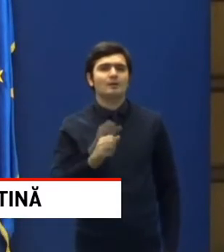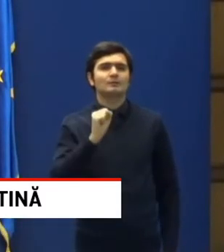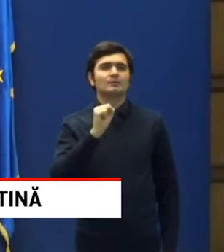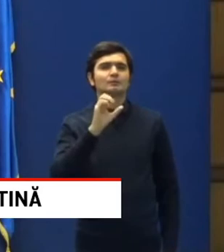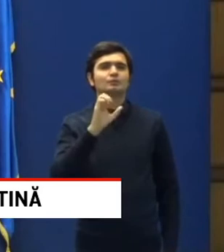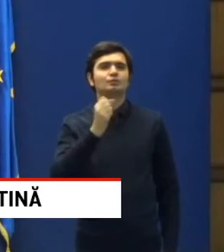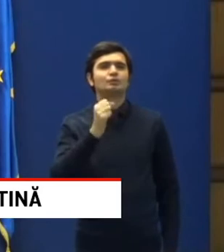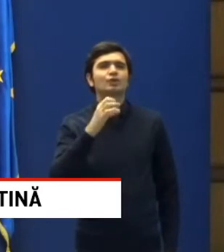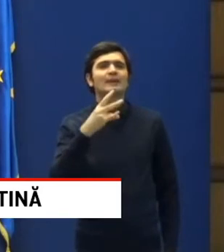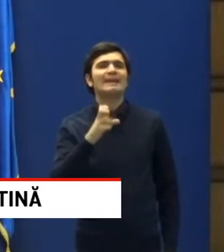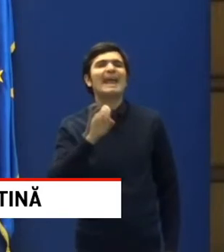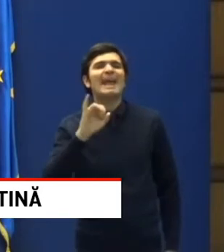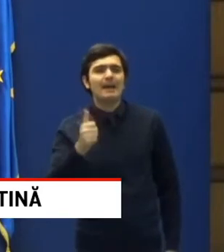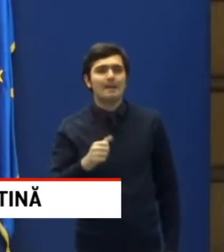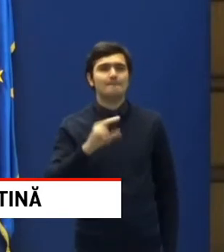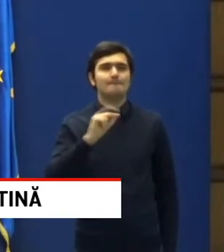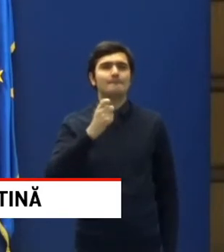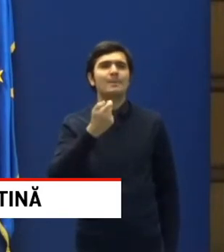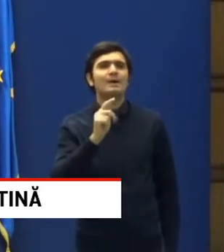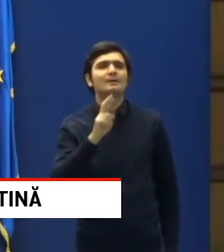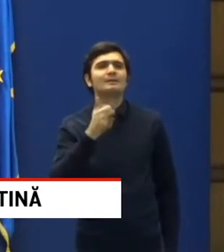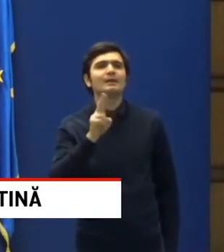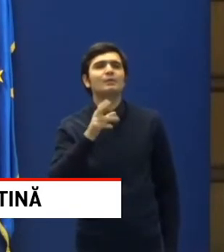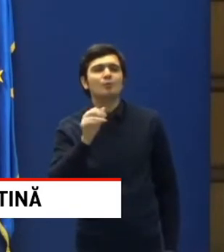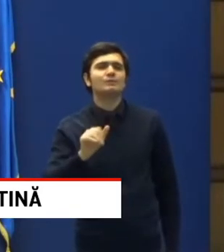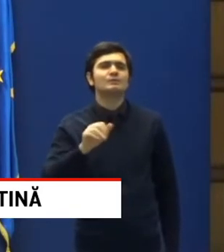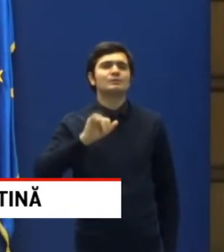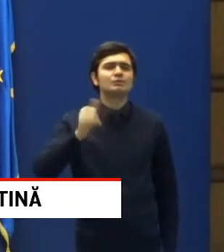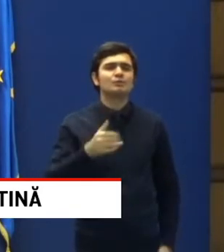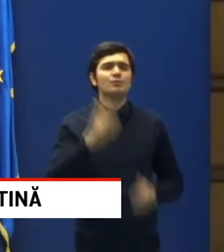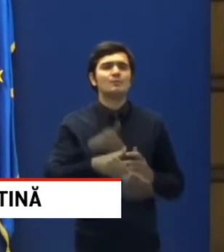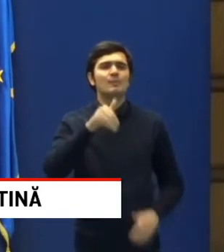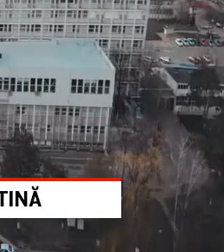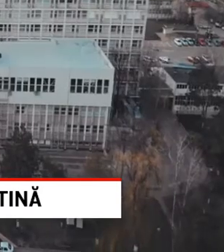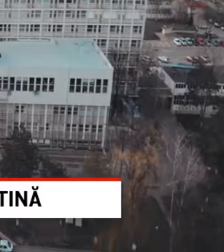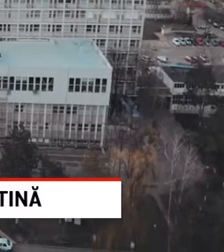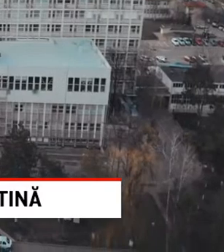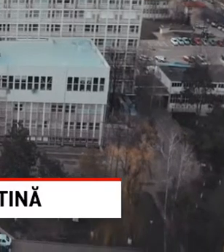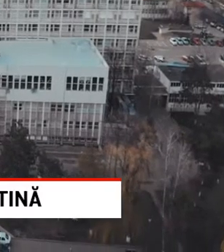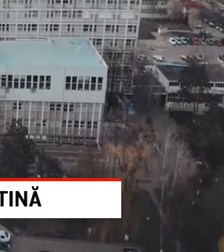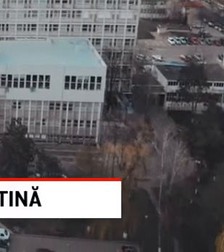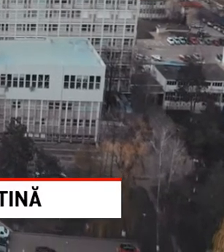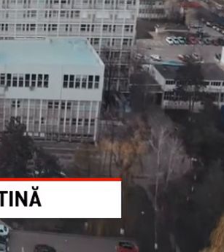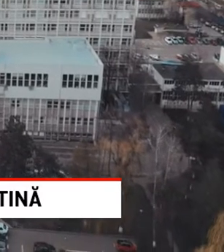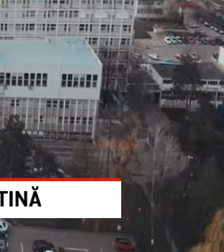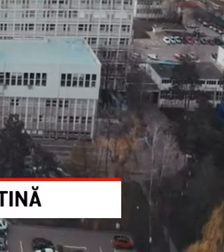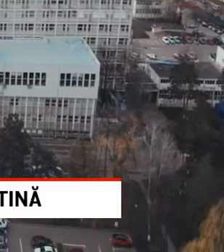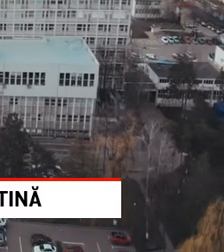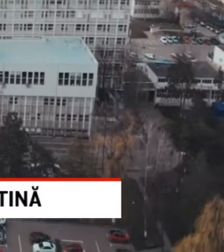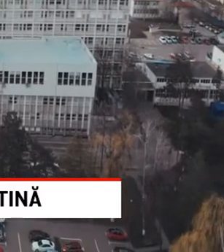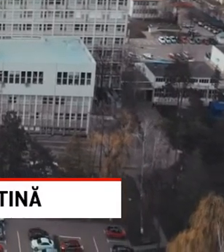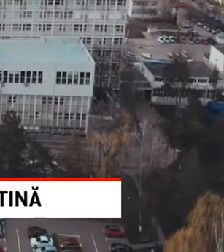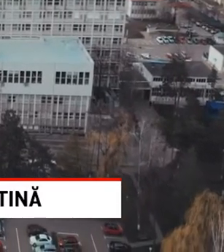Șcheia, Pătrăuți și Mitocu, Dragomirnei. Ministrul Vela a ținut să le mulțumescă